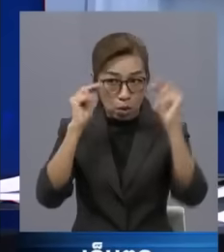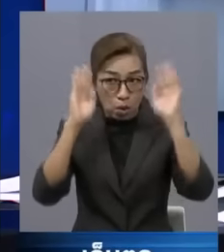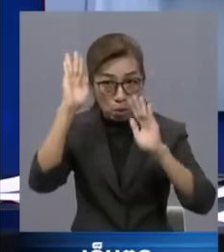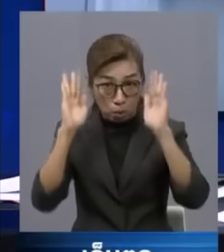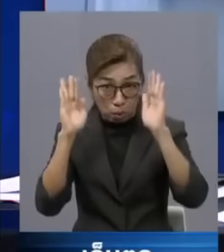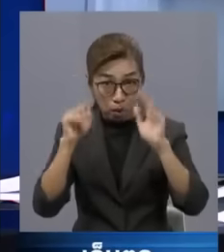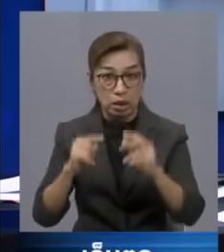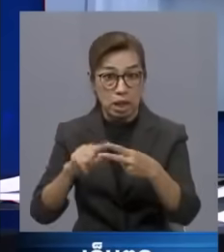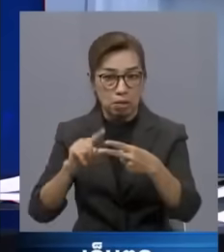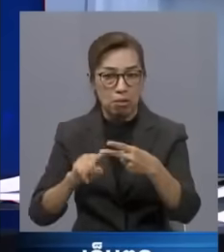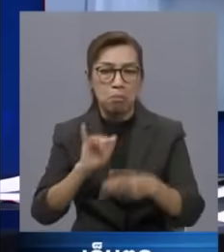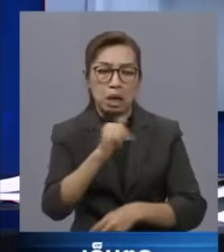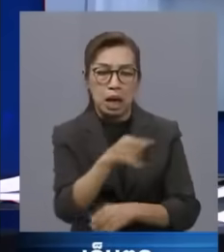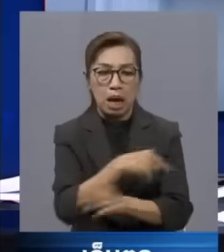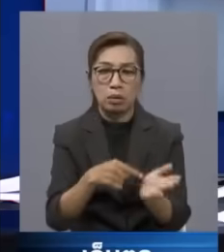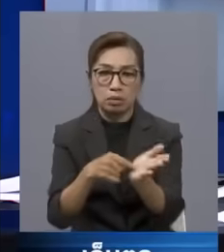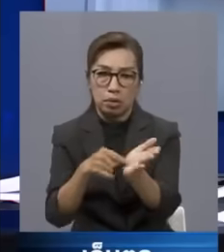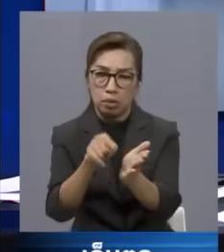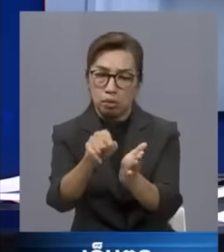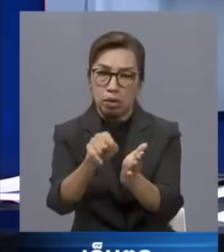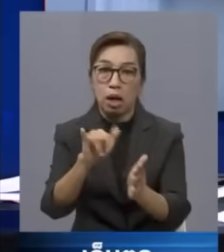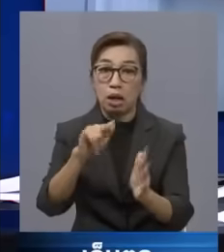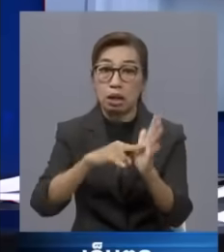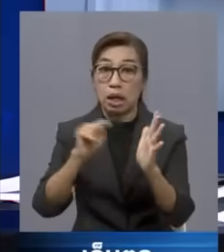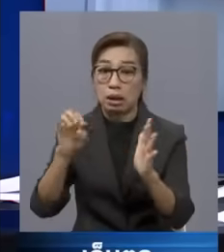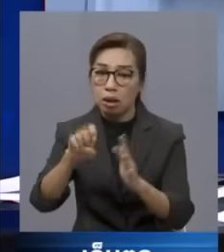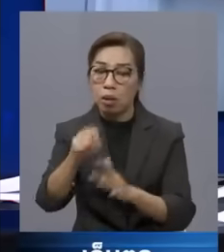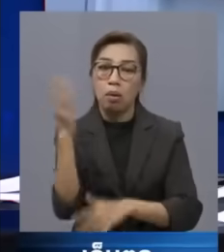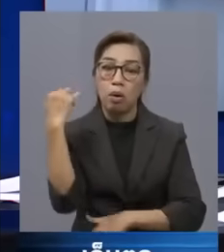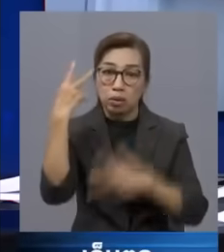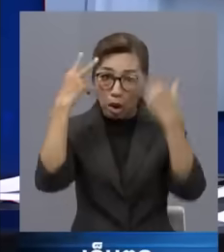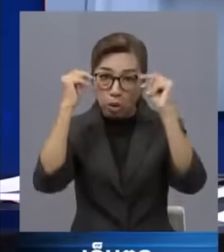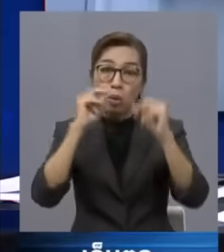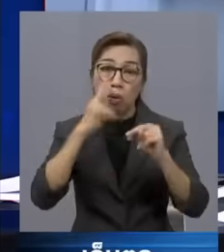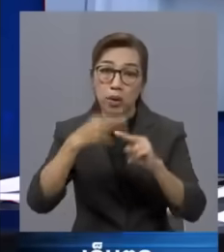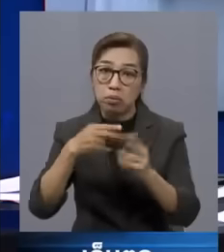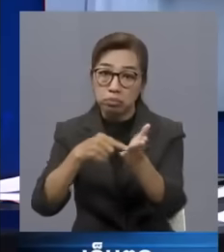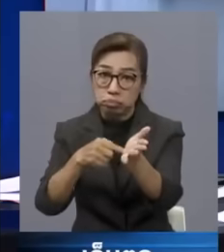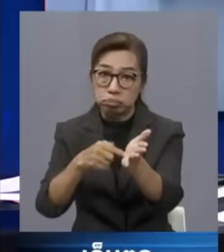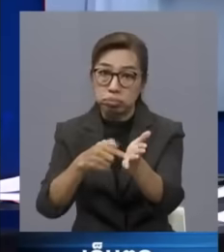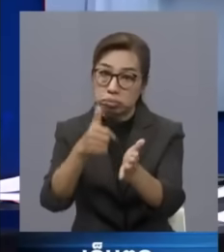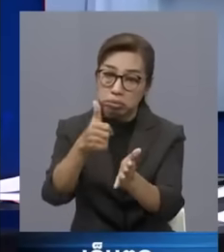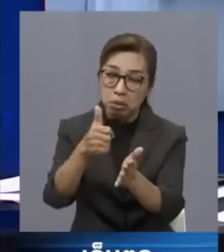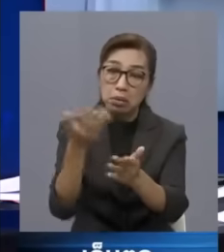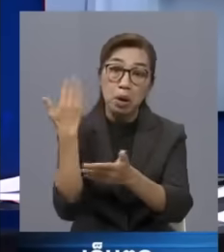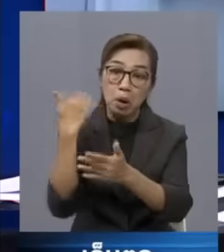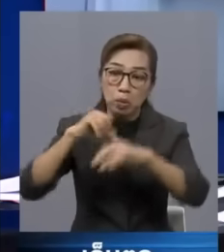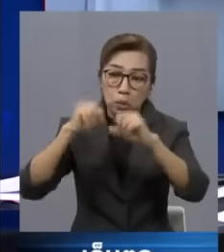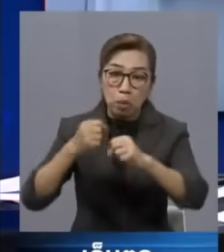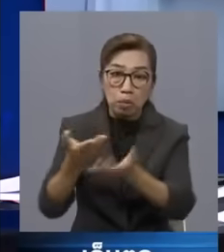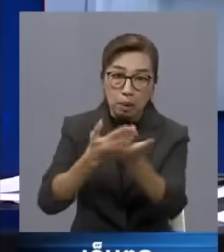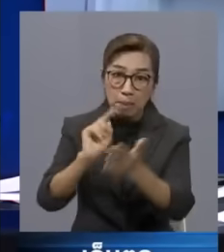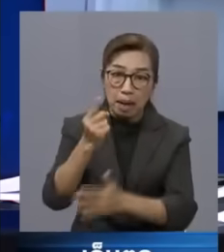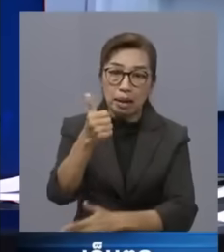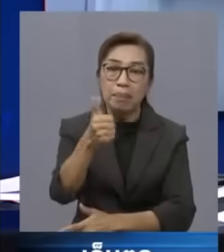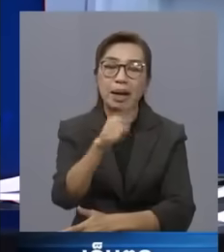อย่างเช่นให้ทบทวนมติในการโหวตซ้ำสองของนายกได้หรือไม่ที่ก้าวไกลพยายามจะนำเสนอคราวนี้โจทย์ของเพื่อไทยก็ยังเหมือนเดิม